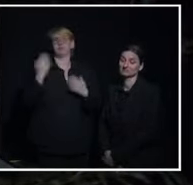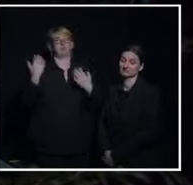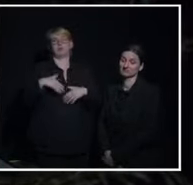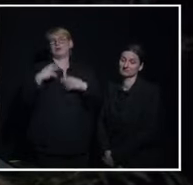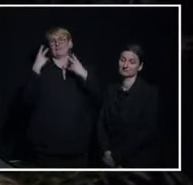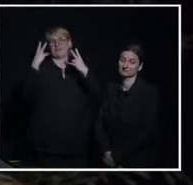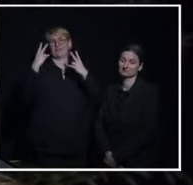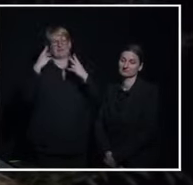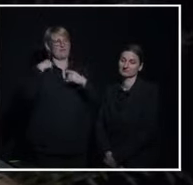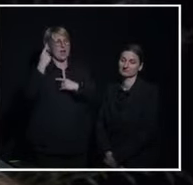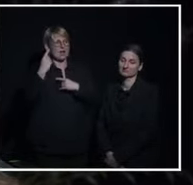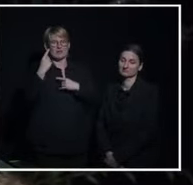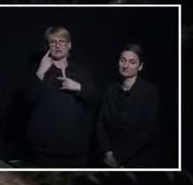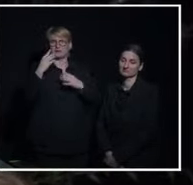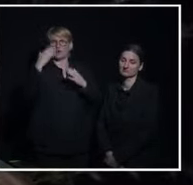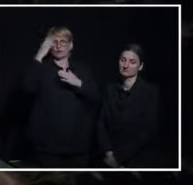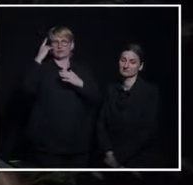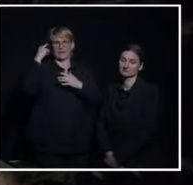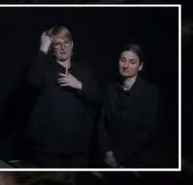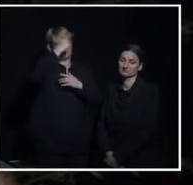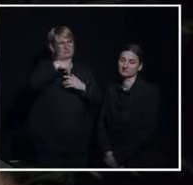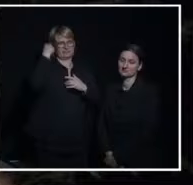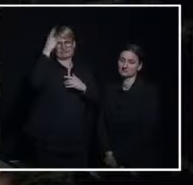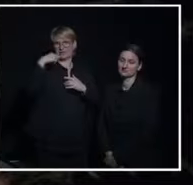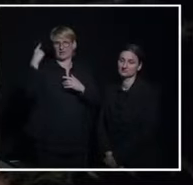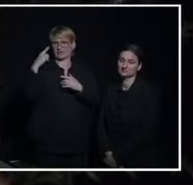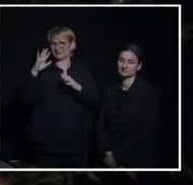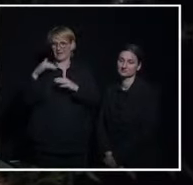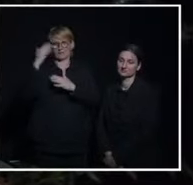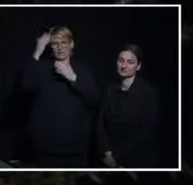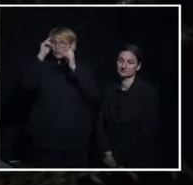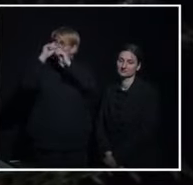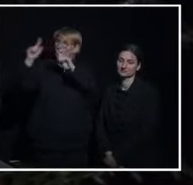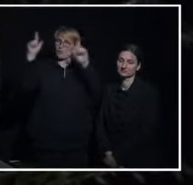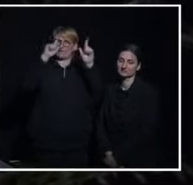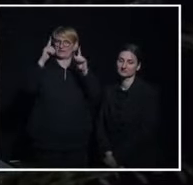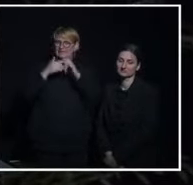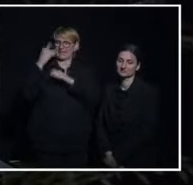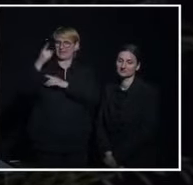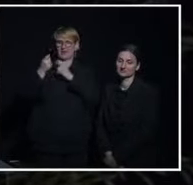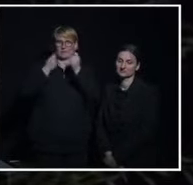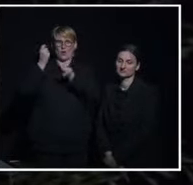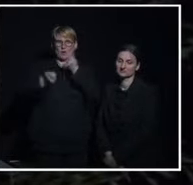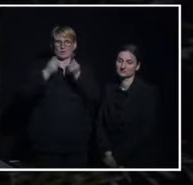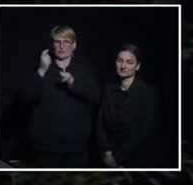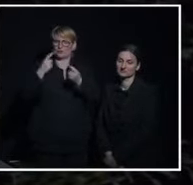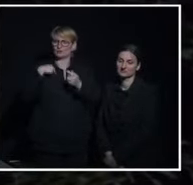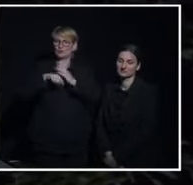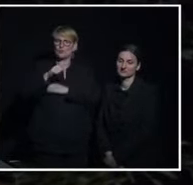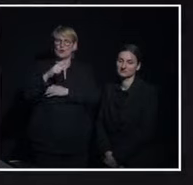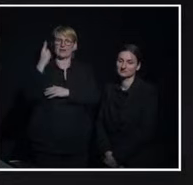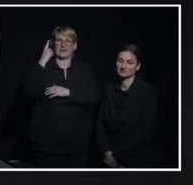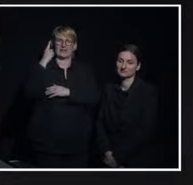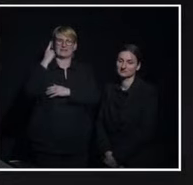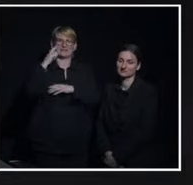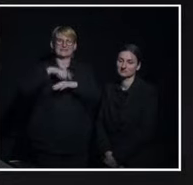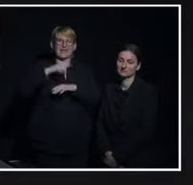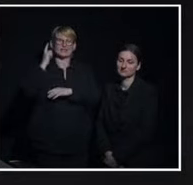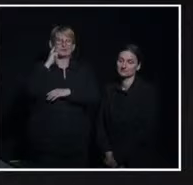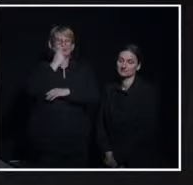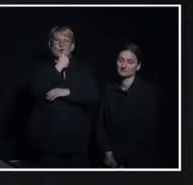von den Gesichtern hinter den Gräueltaten haben. Wir haben überhaupt keine Vorstellung davon, was passiert ist. Und ich finde, durch die Zeitzeugen merkt man dann nochmal ganz